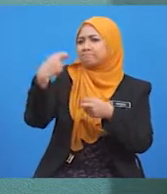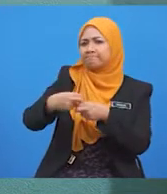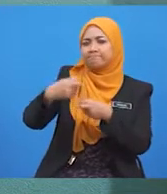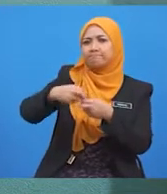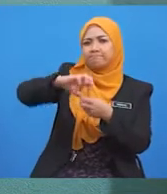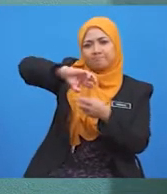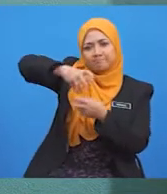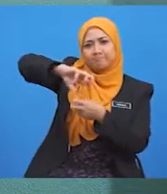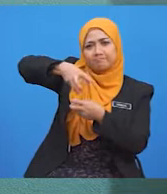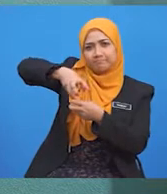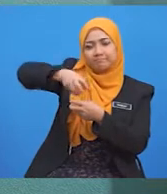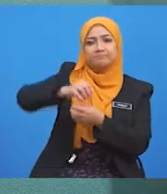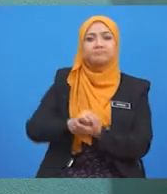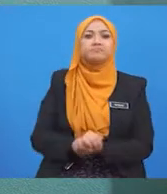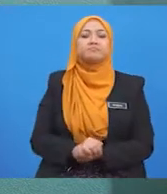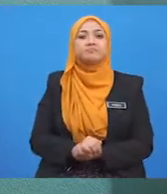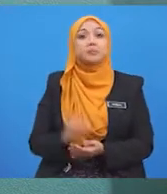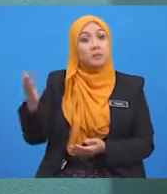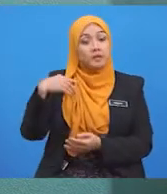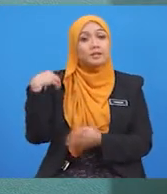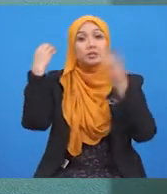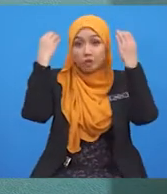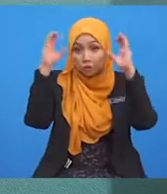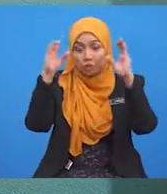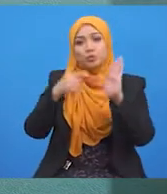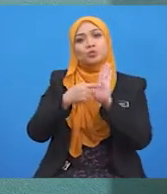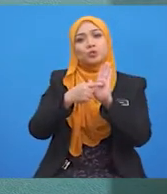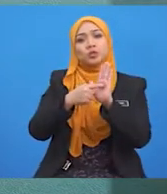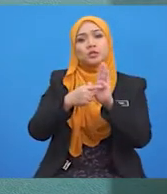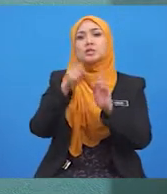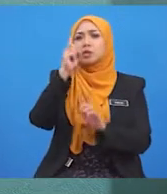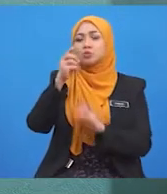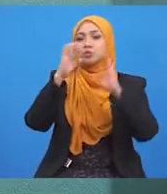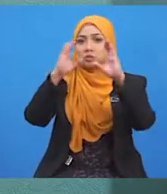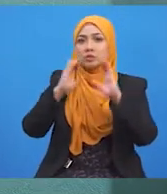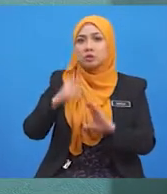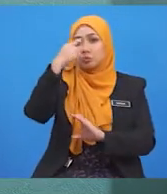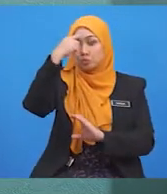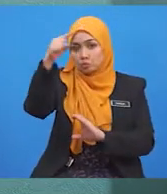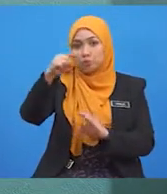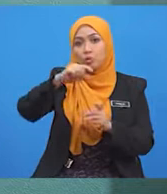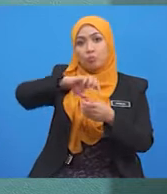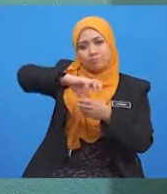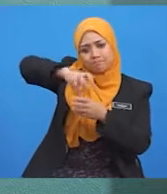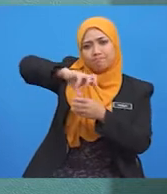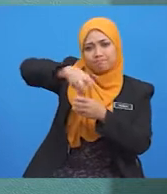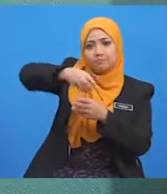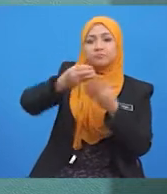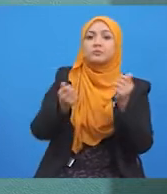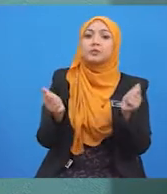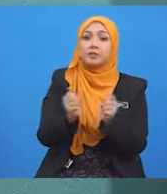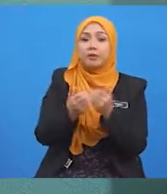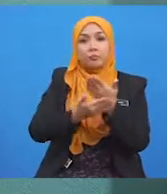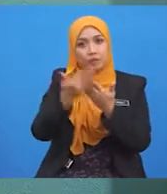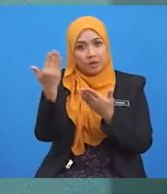bailah selepas beberapa minit kita coba untuk membukanya lihat ibu telah